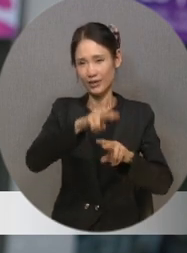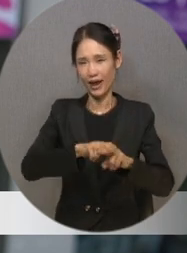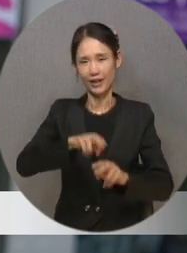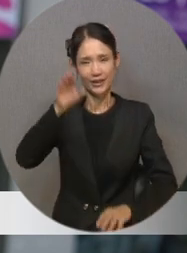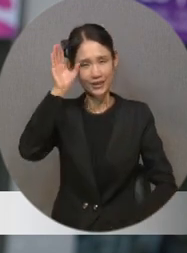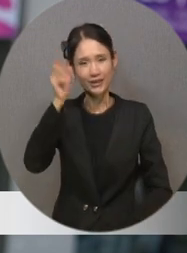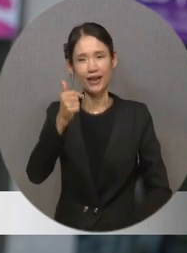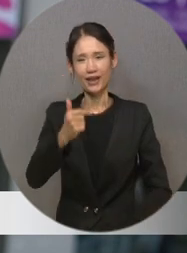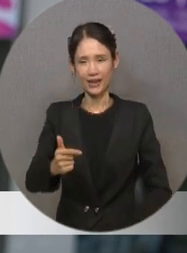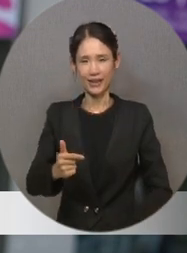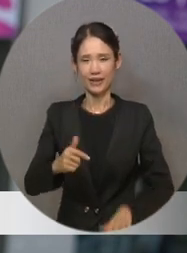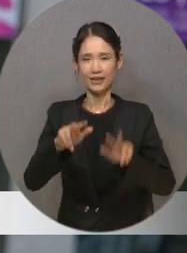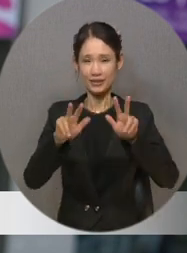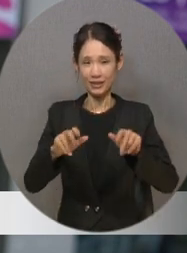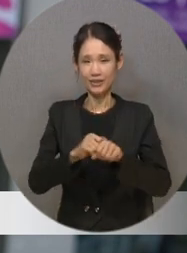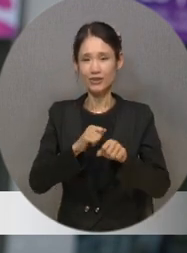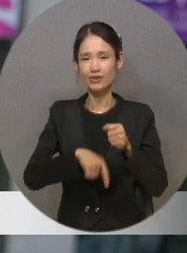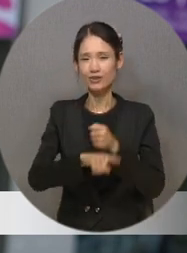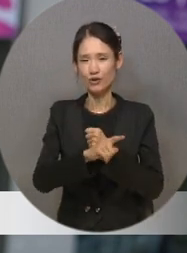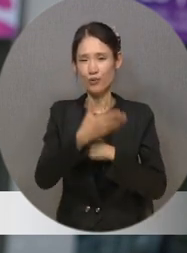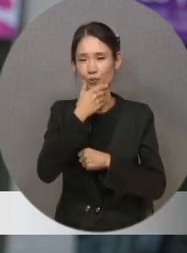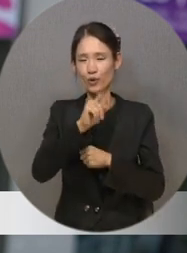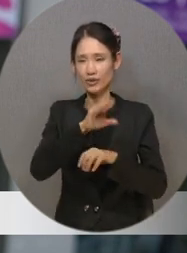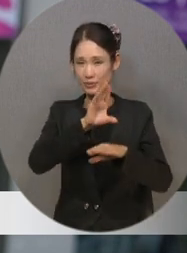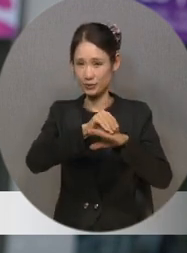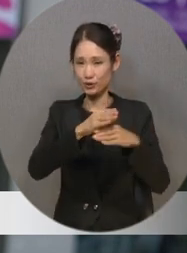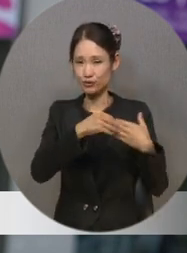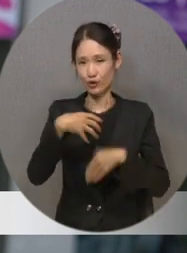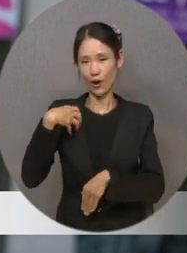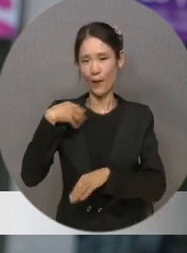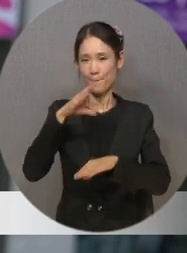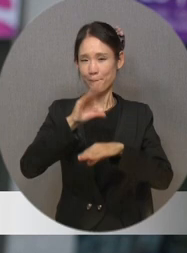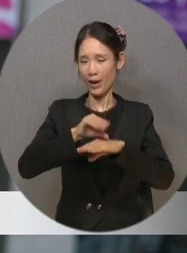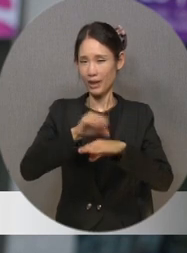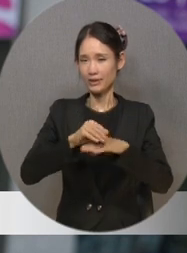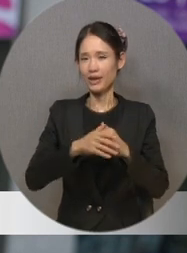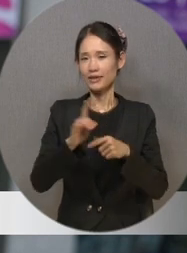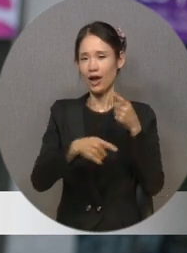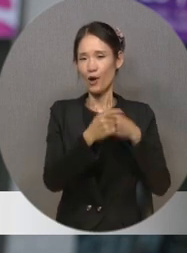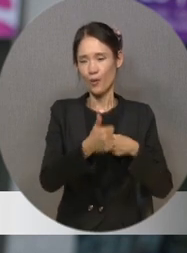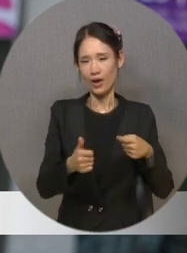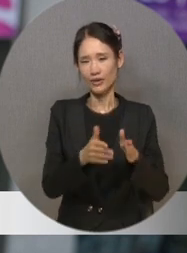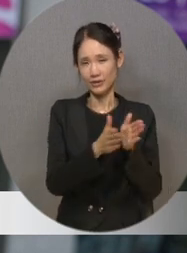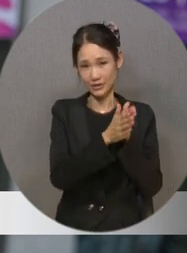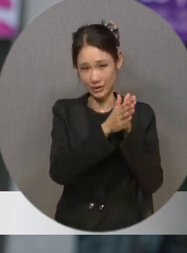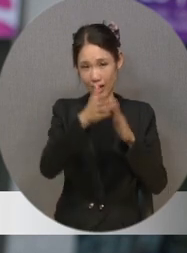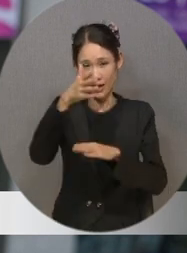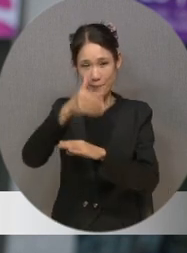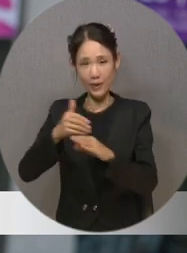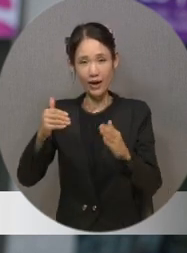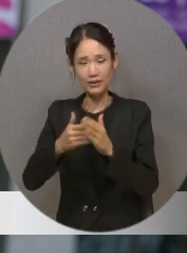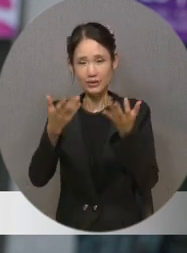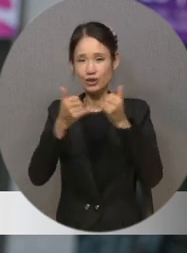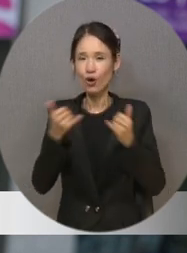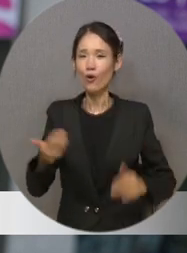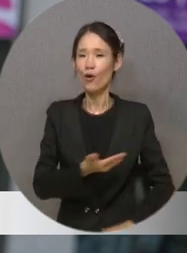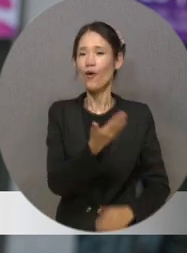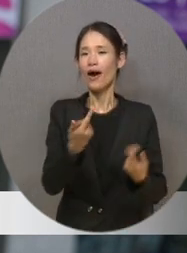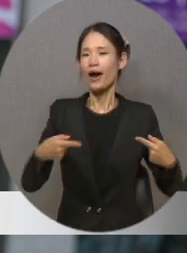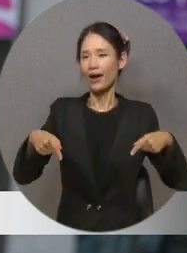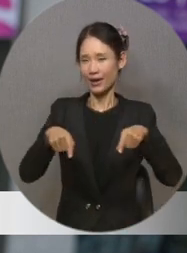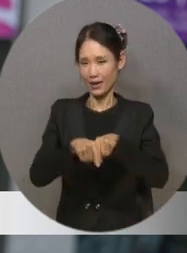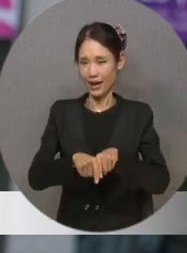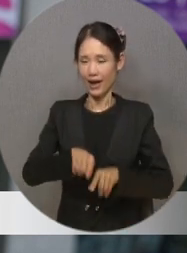기대되는데요. 이 뜻깊은 자리에 복지TV가 주간방송사로서 대회의 시작부터 마지막 순간까지 시청자 여러분과